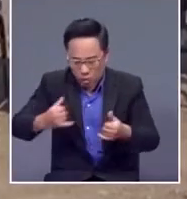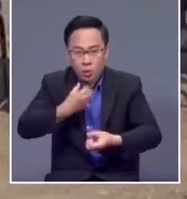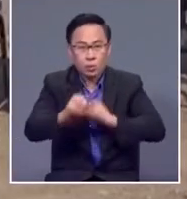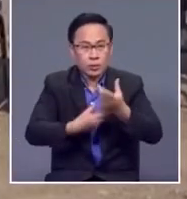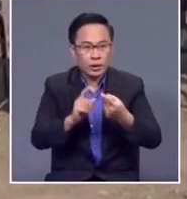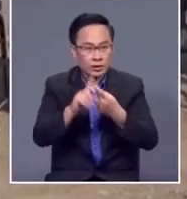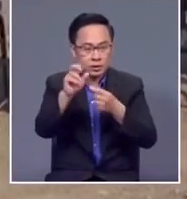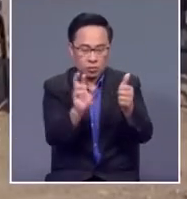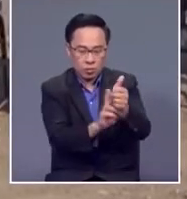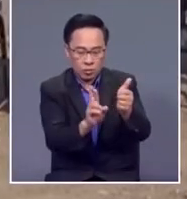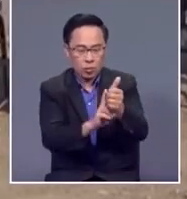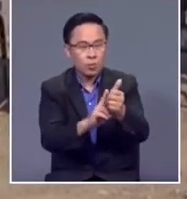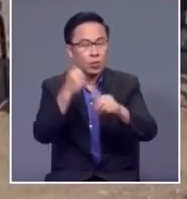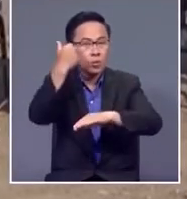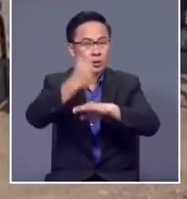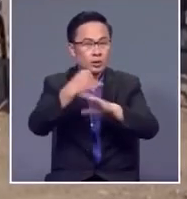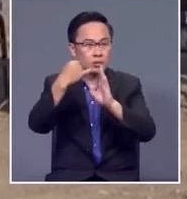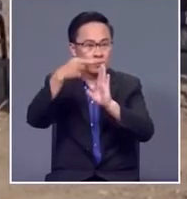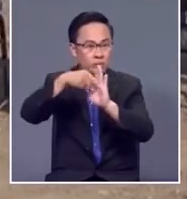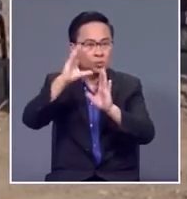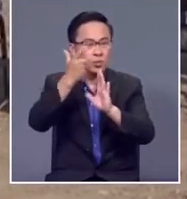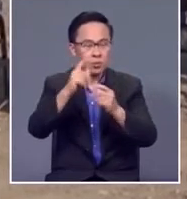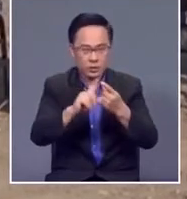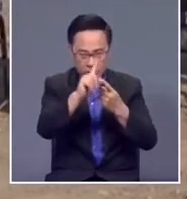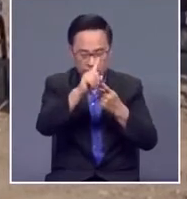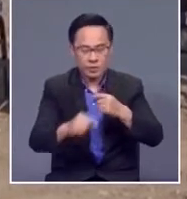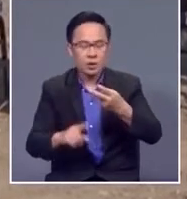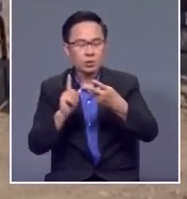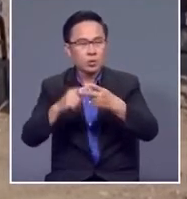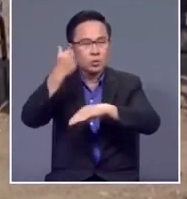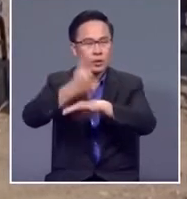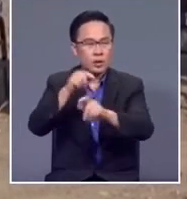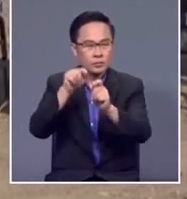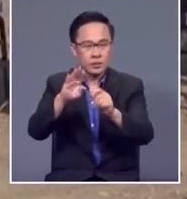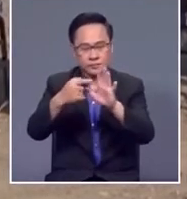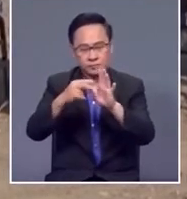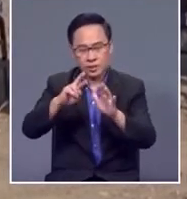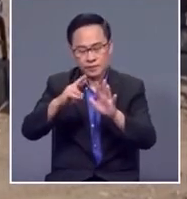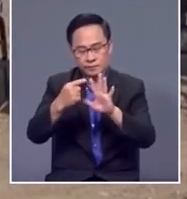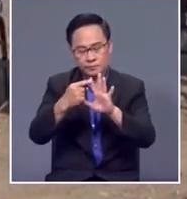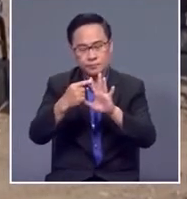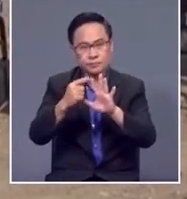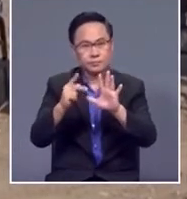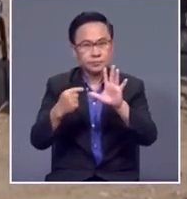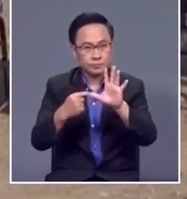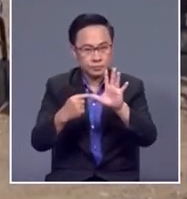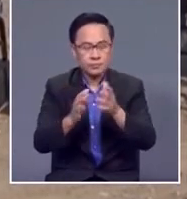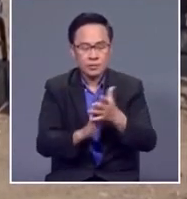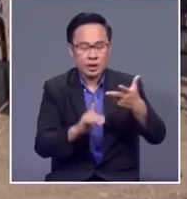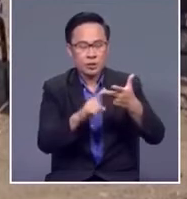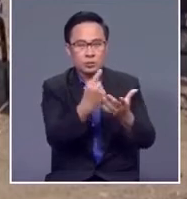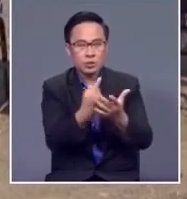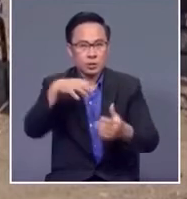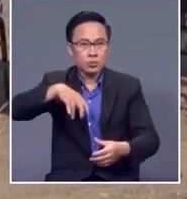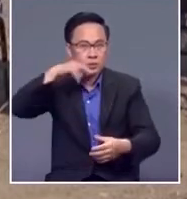ราชการจังหวัดพิษณุโลกค่ะแล้วก็ท่านในอำเภอบางระกำนะคะตัวแทนจากกรมชลประทานกองทัพภาคที่3และขาดไม่ได้ในส่ว